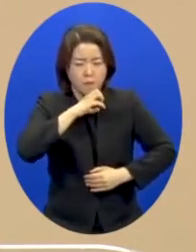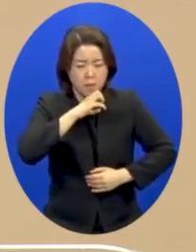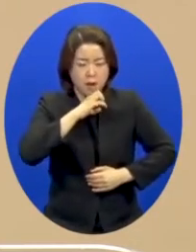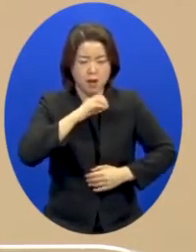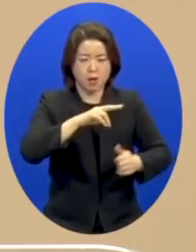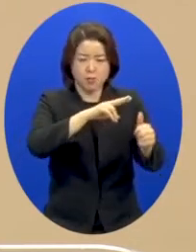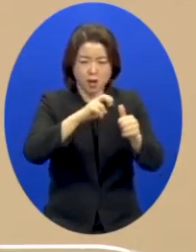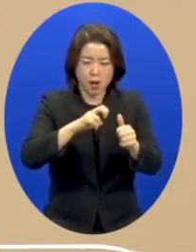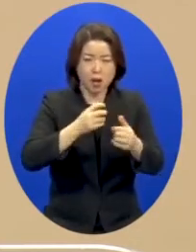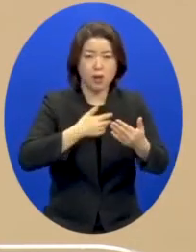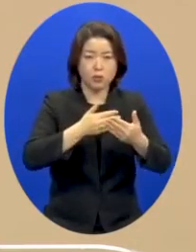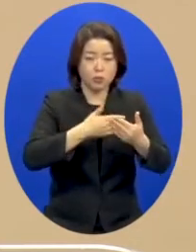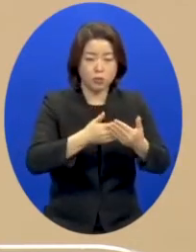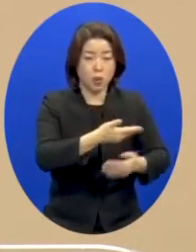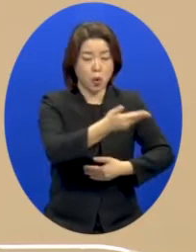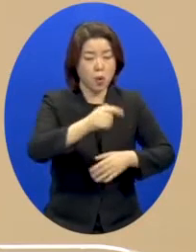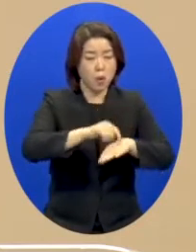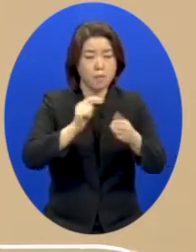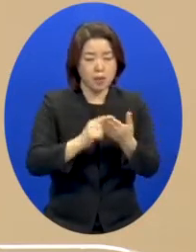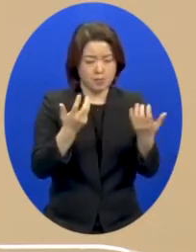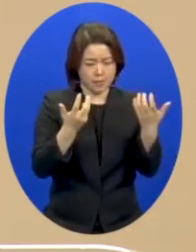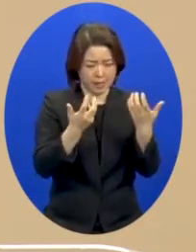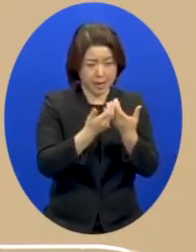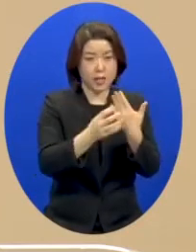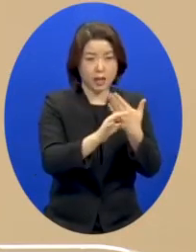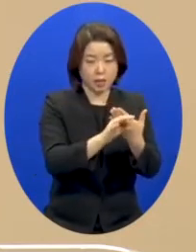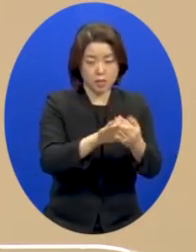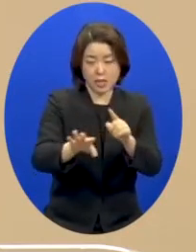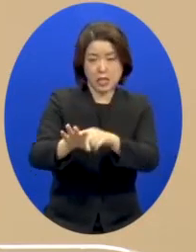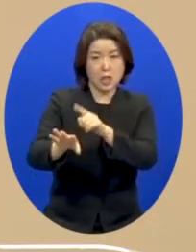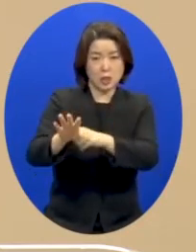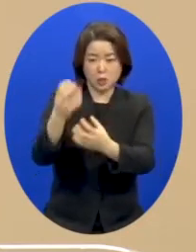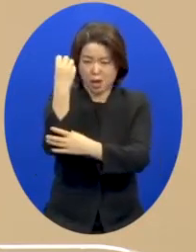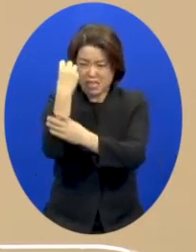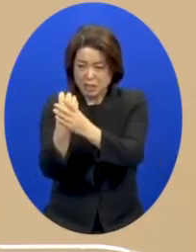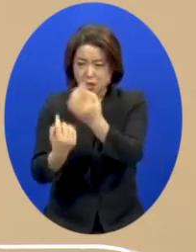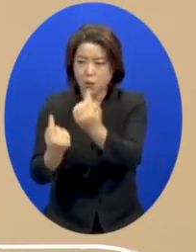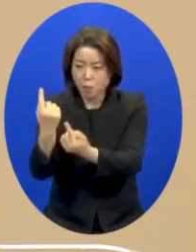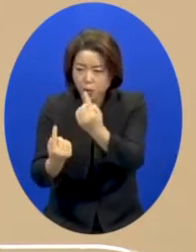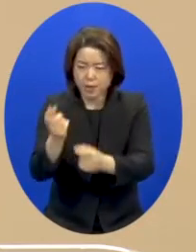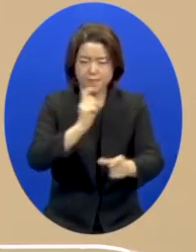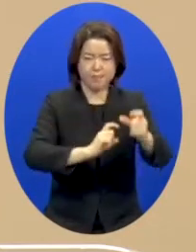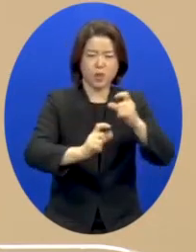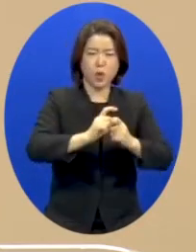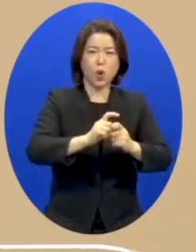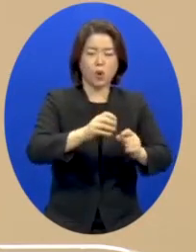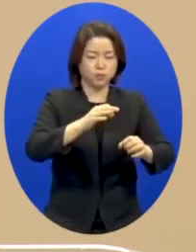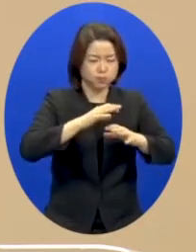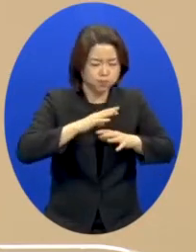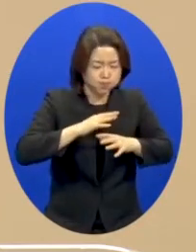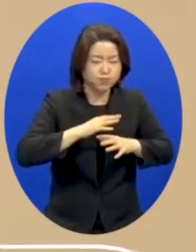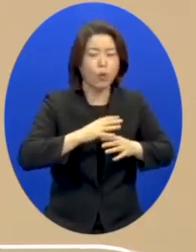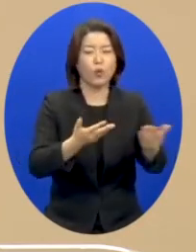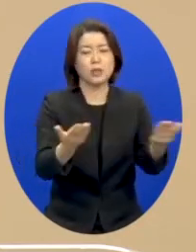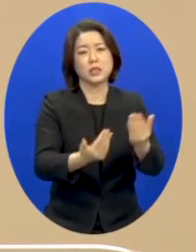두려움이 여러분 마음에 가득하다면 손이 썩어 들어가는 것보다 훨씬 더 무서운 일이 벌어지고 있는